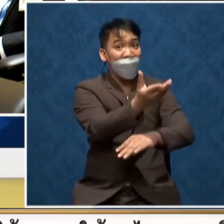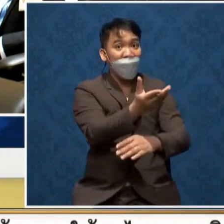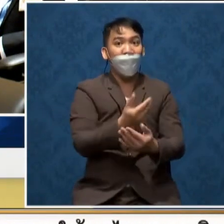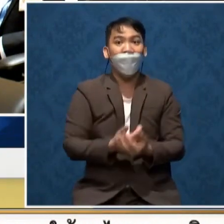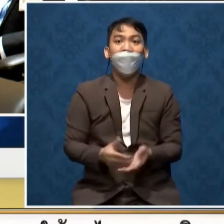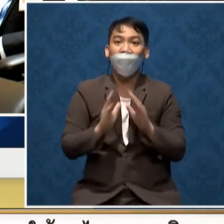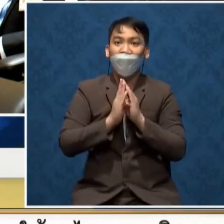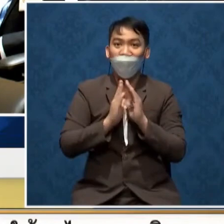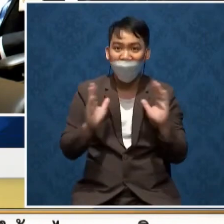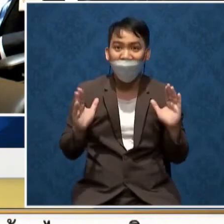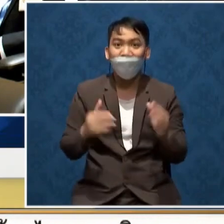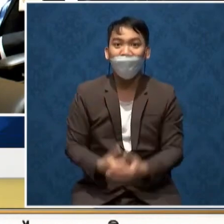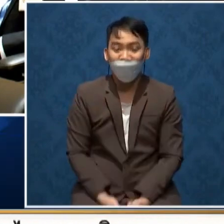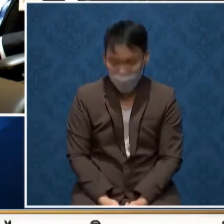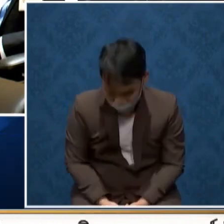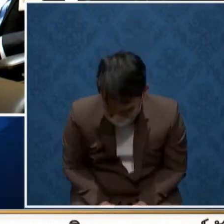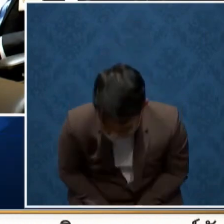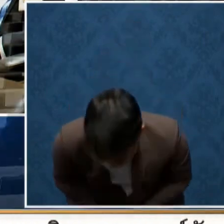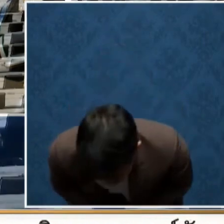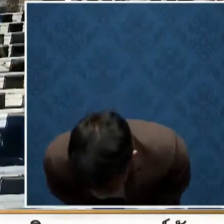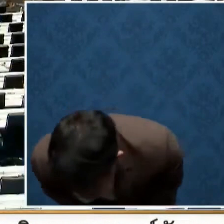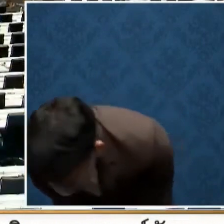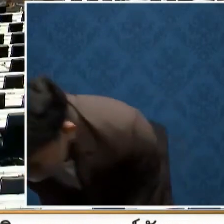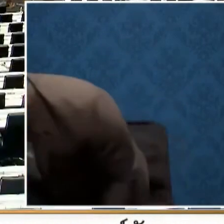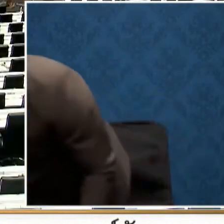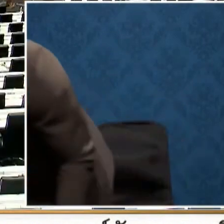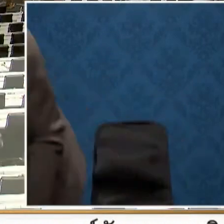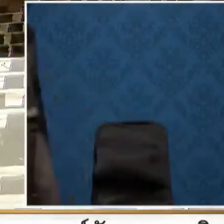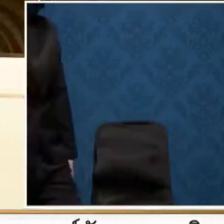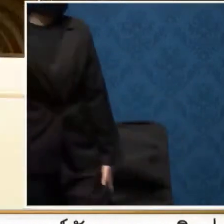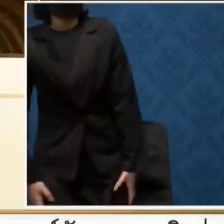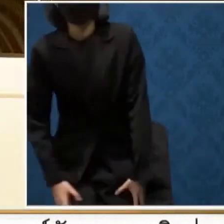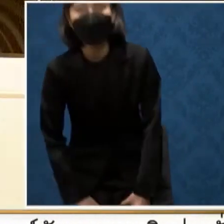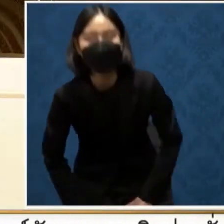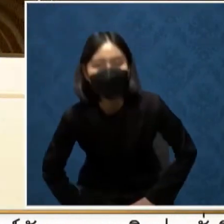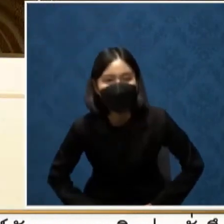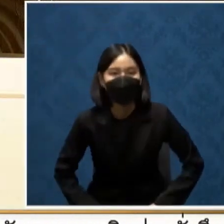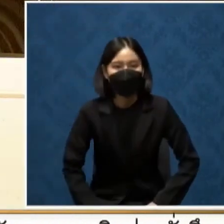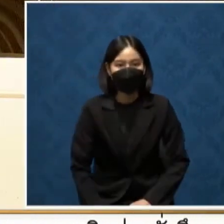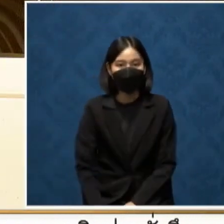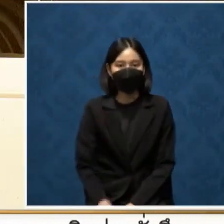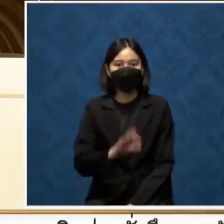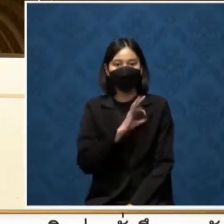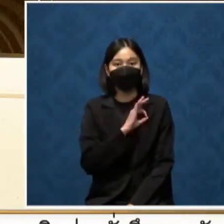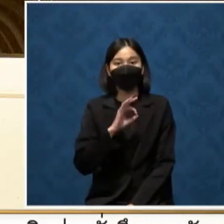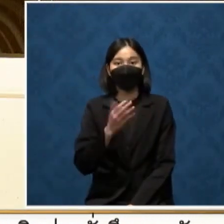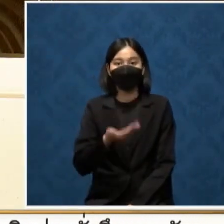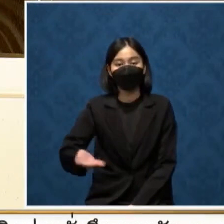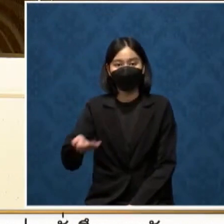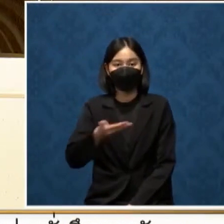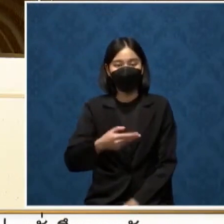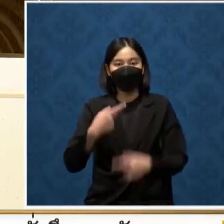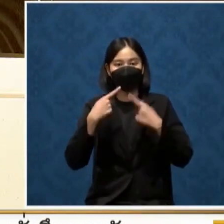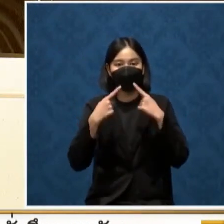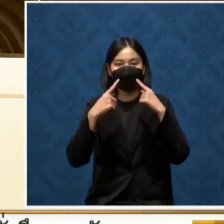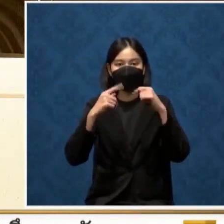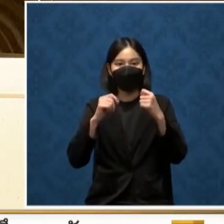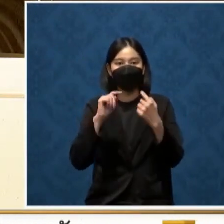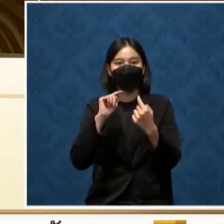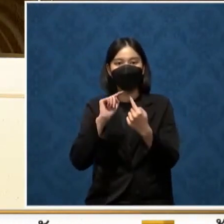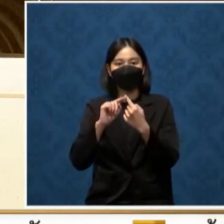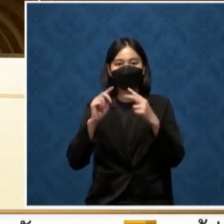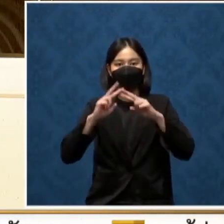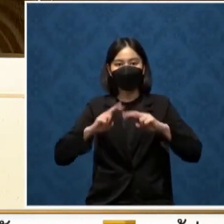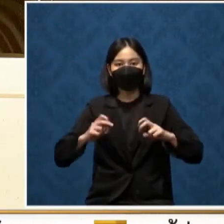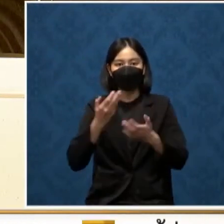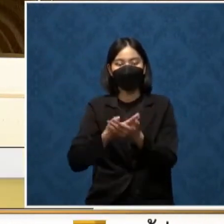ขอบคุณครับ ท่านสมาชิกครับก็ถือว่าจบการถามตอบกระทู้ถามเรื่องขอทราบผลการวิเคราะห์งบ